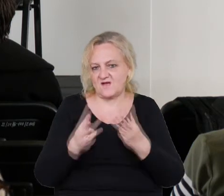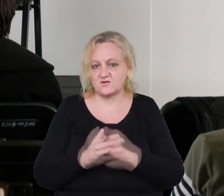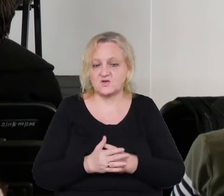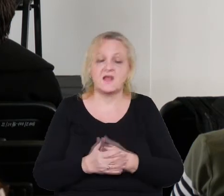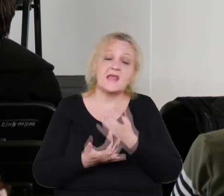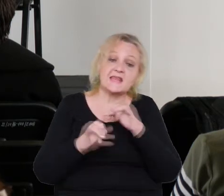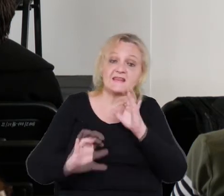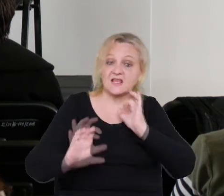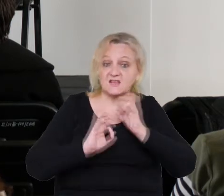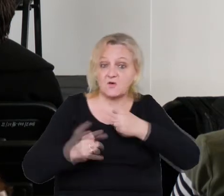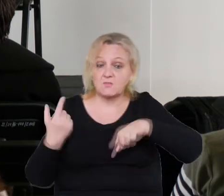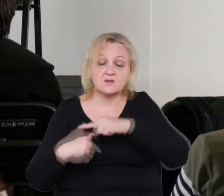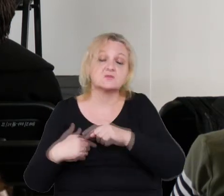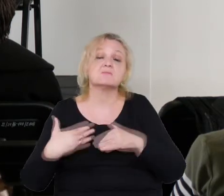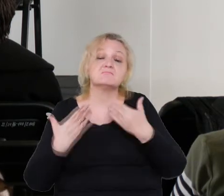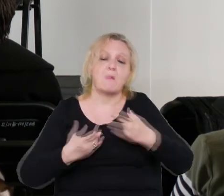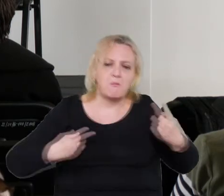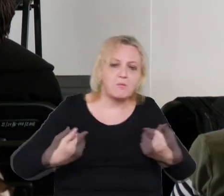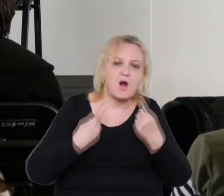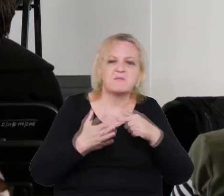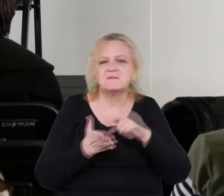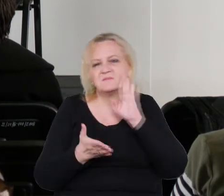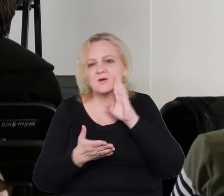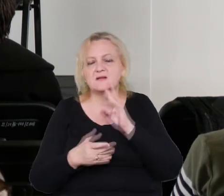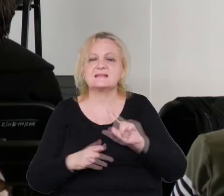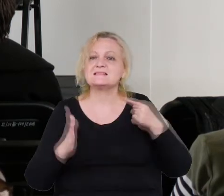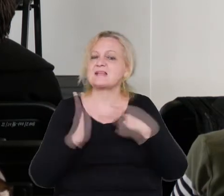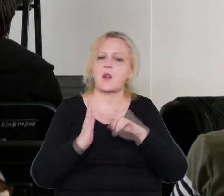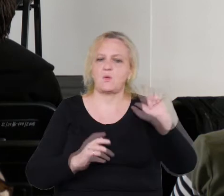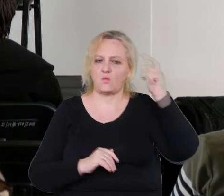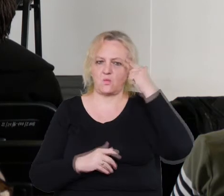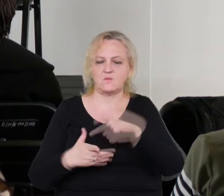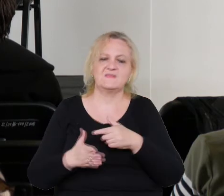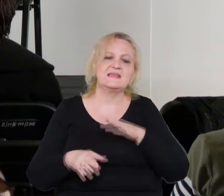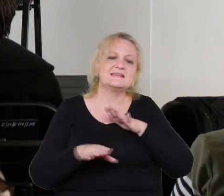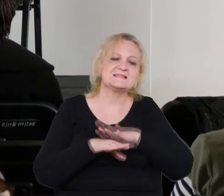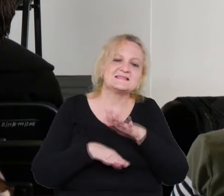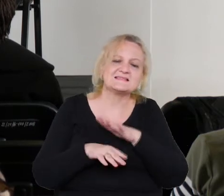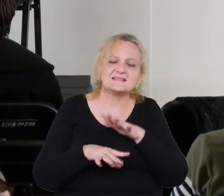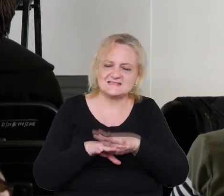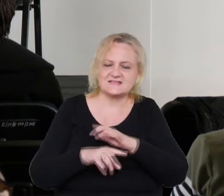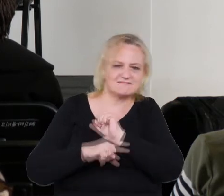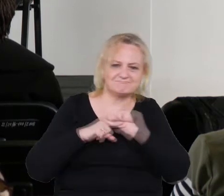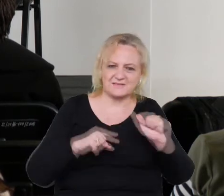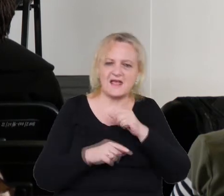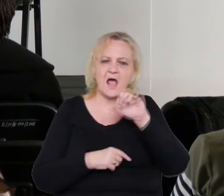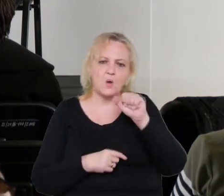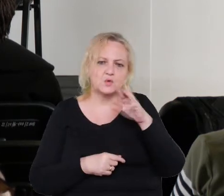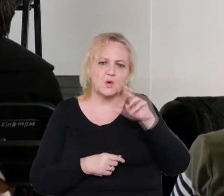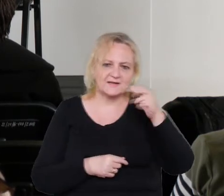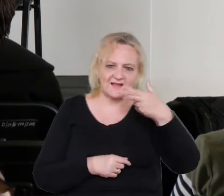każdym innym informacja służy po prostu propagandzie albo wspieraniu celów nadrzędnych to dotyczy systemów autorytarnych część państwa tutaj